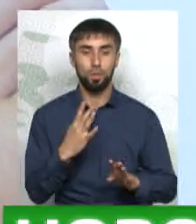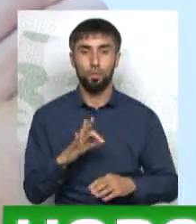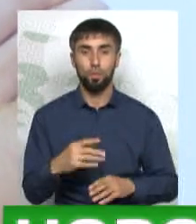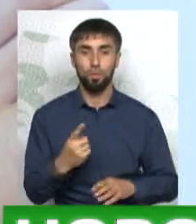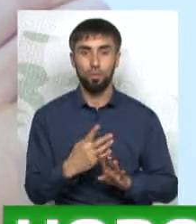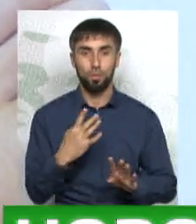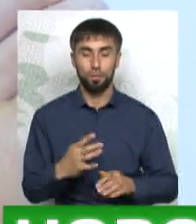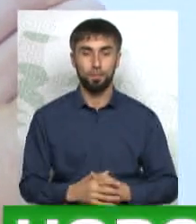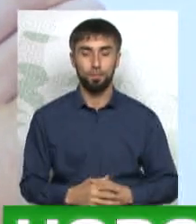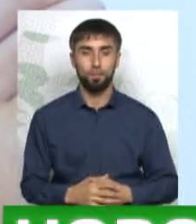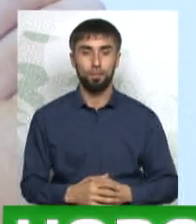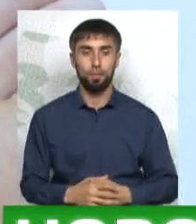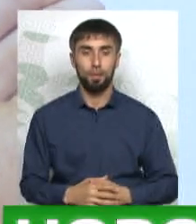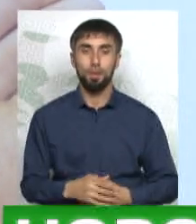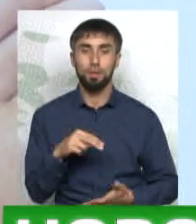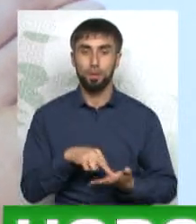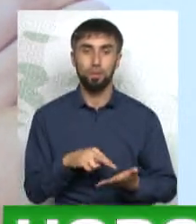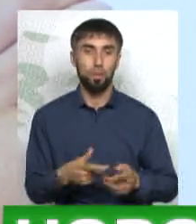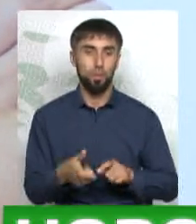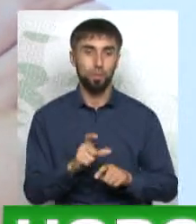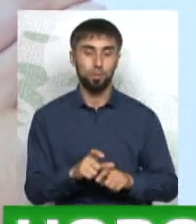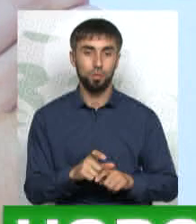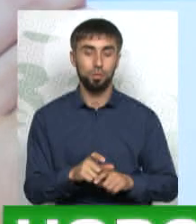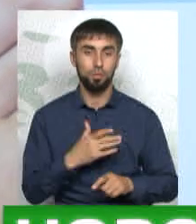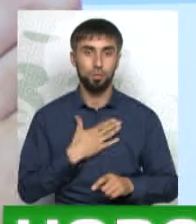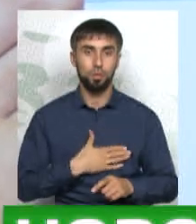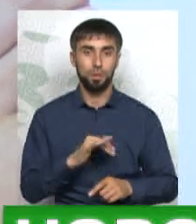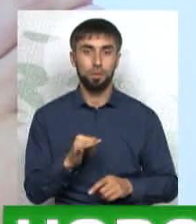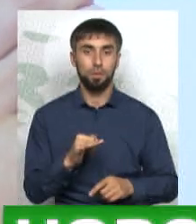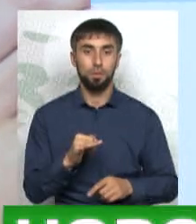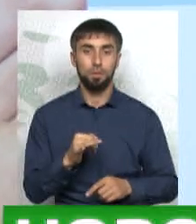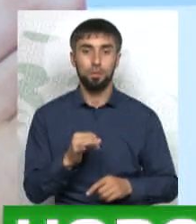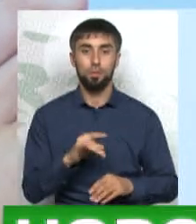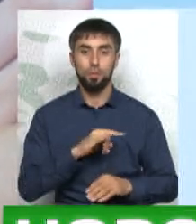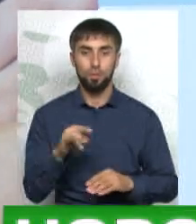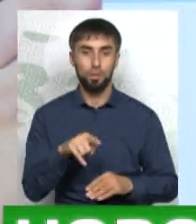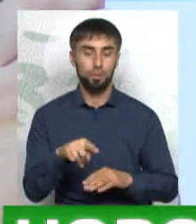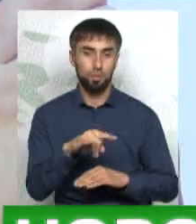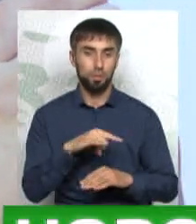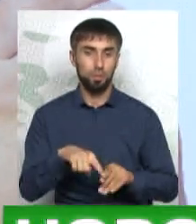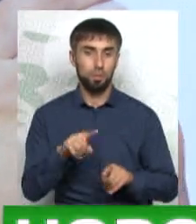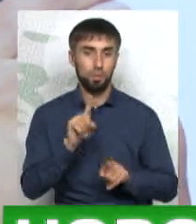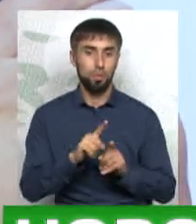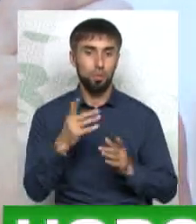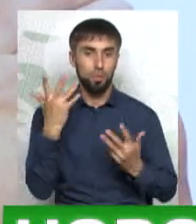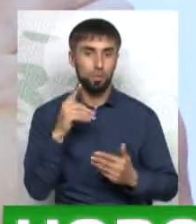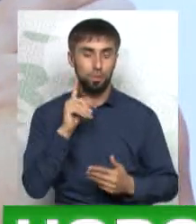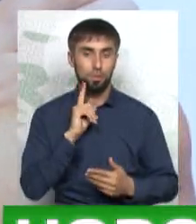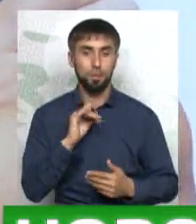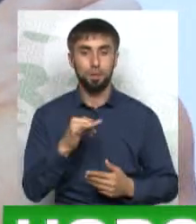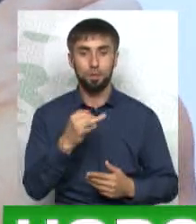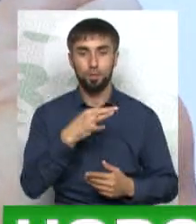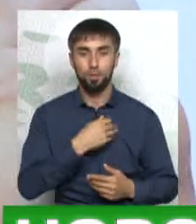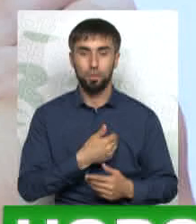вторую очередь цены очень приемлемы. И аэропорт очень компактный и очень удобный. Хотелось бы поблагодарить организаторов